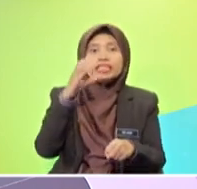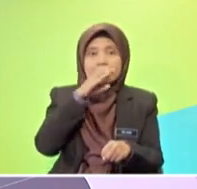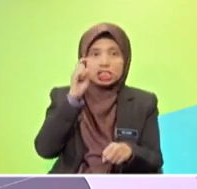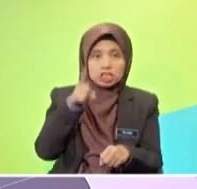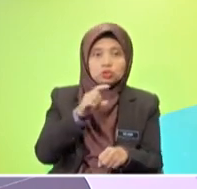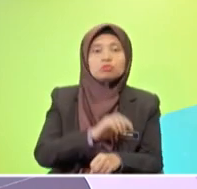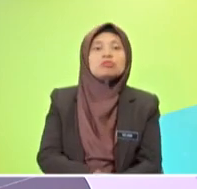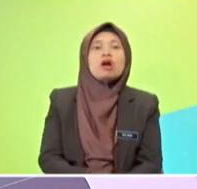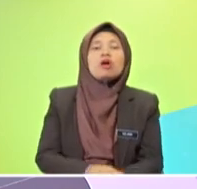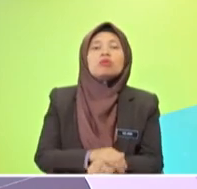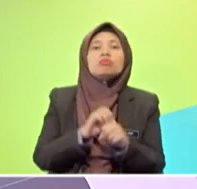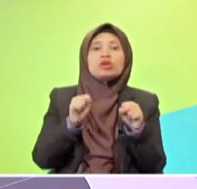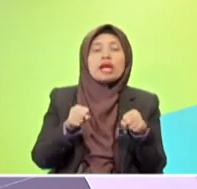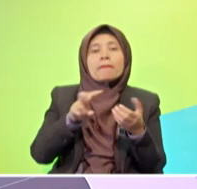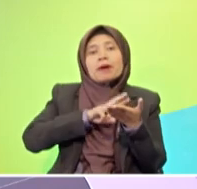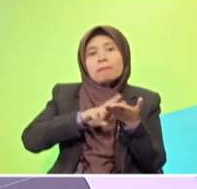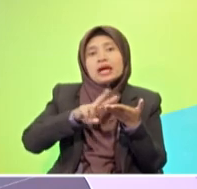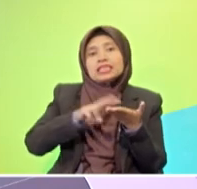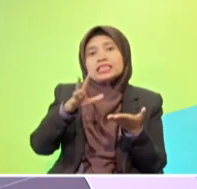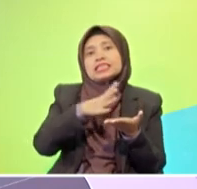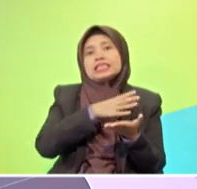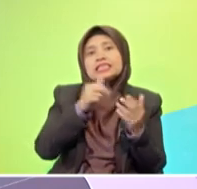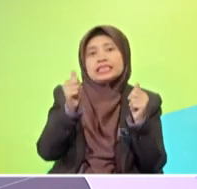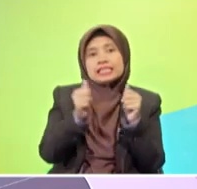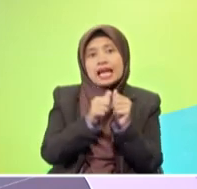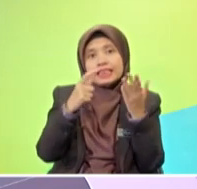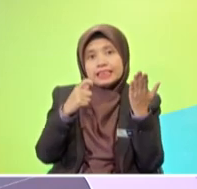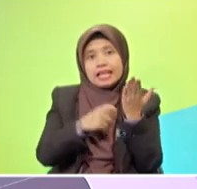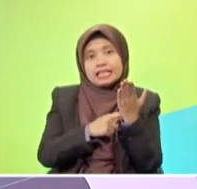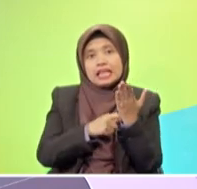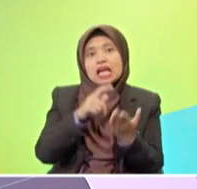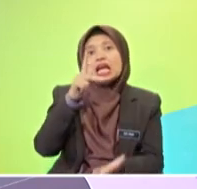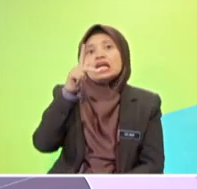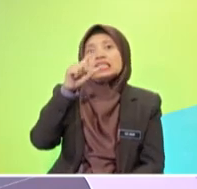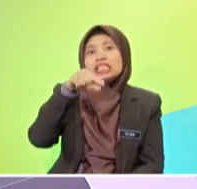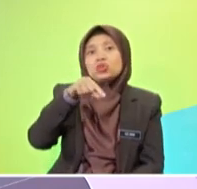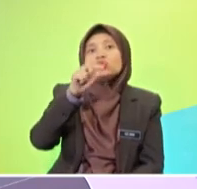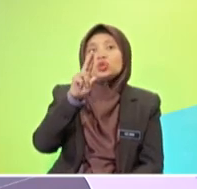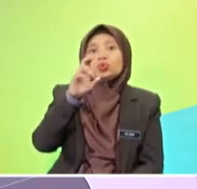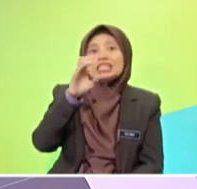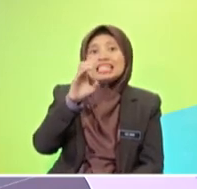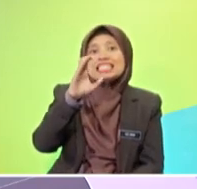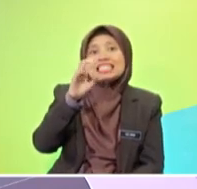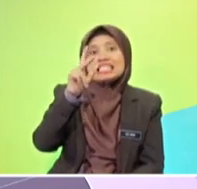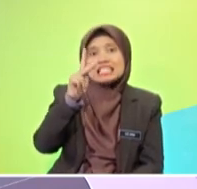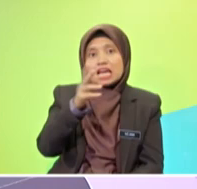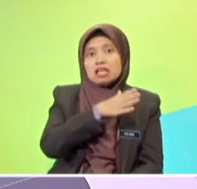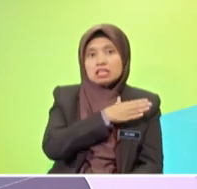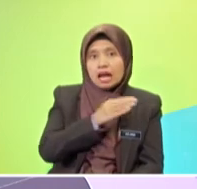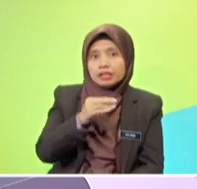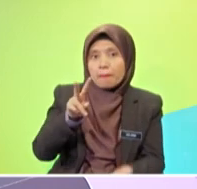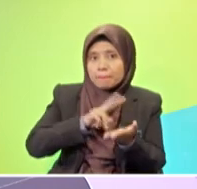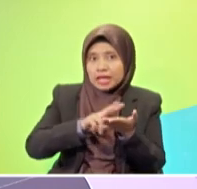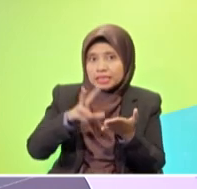mereka mampu membaca dengan menggunakan teknik kue dan mengulas maklumat pada berbagai teks dengan betul